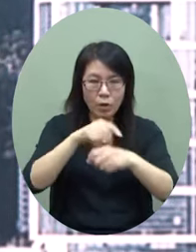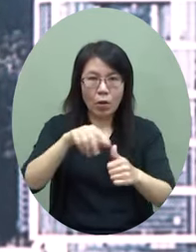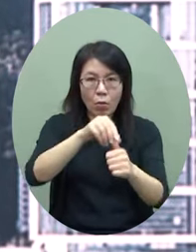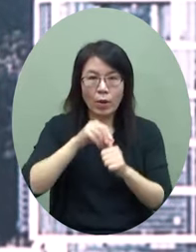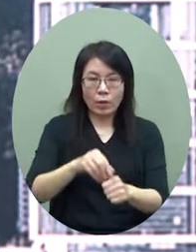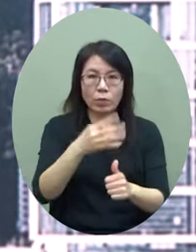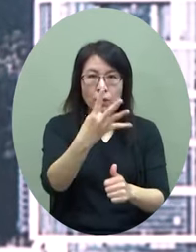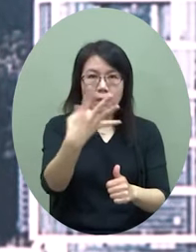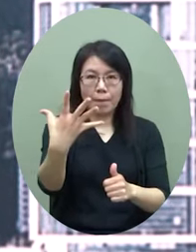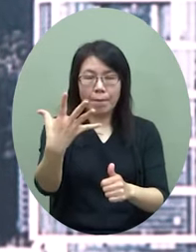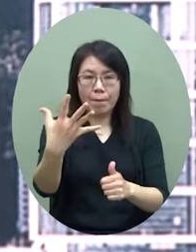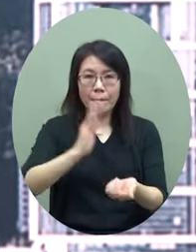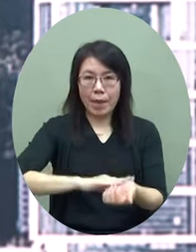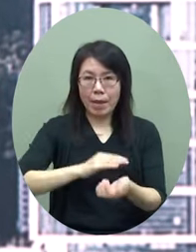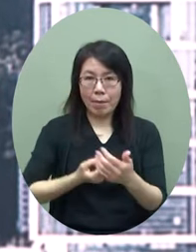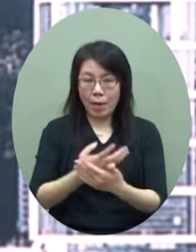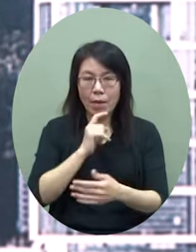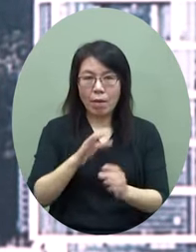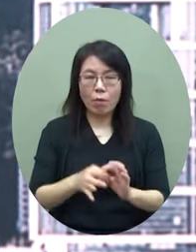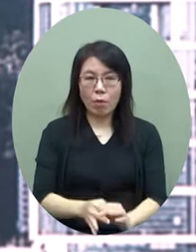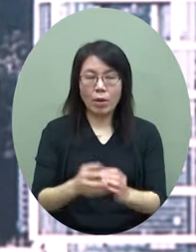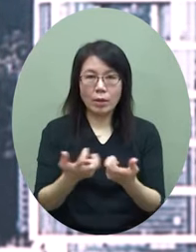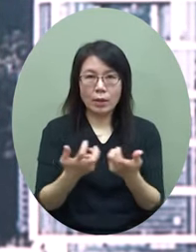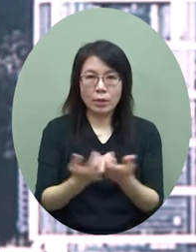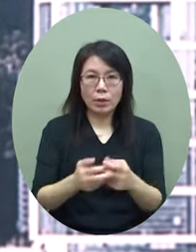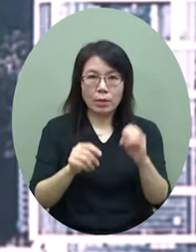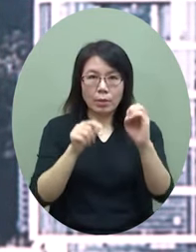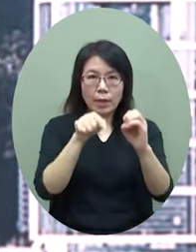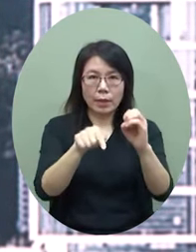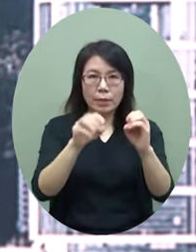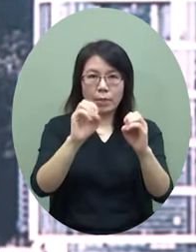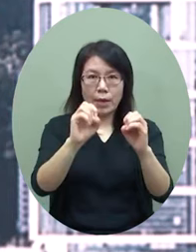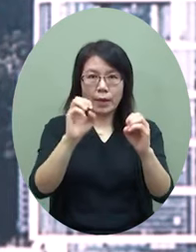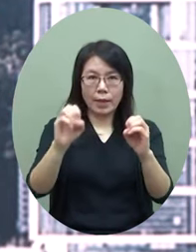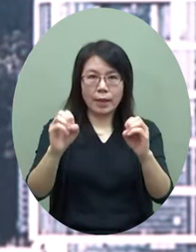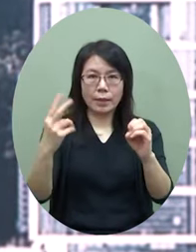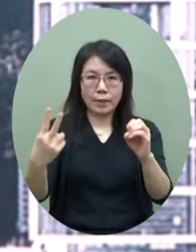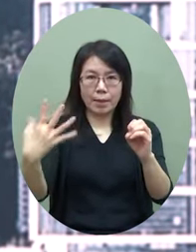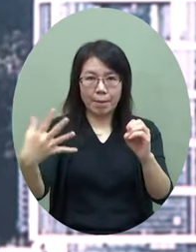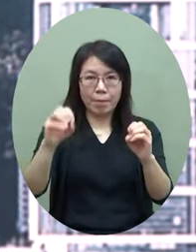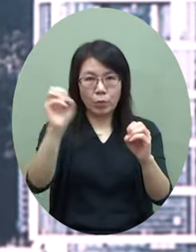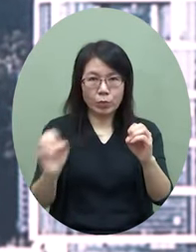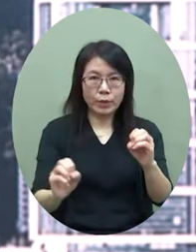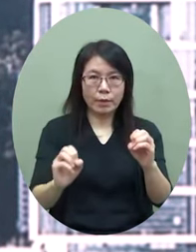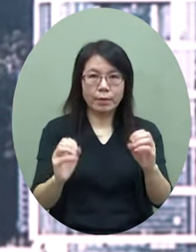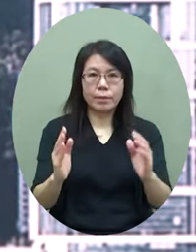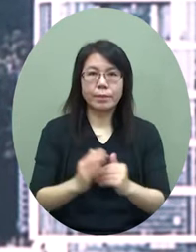45个个案找到的比率是0.0025%